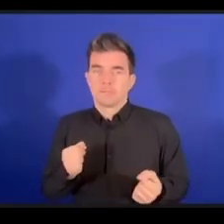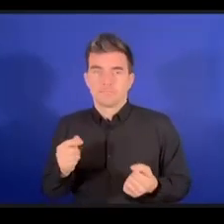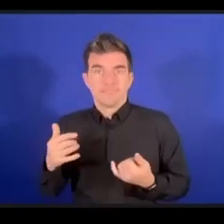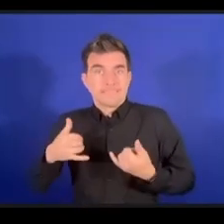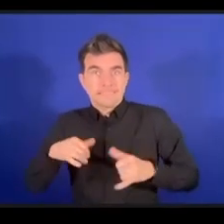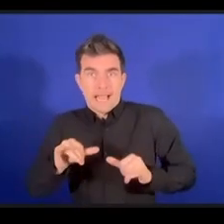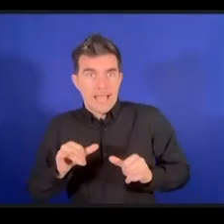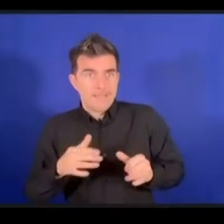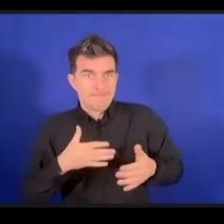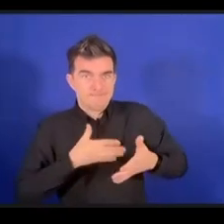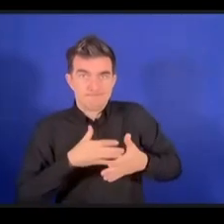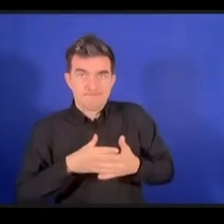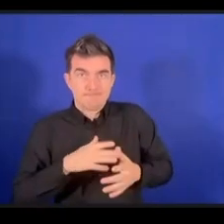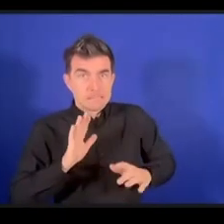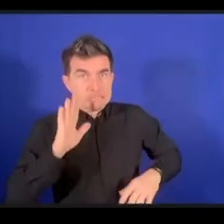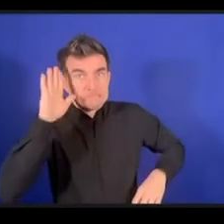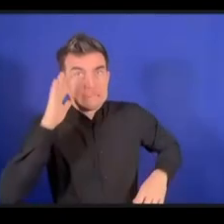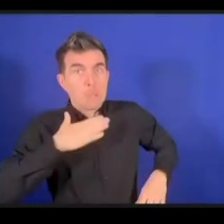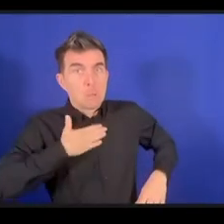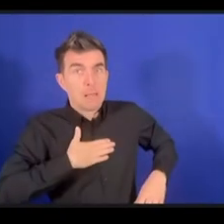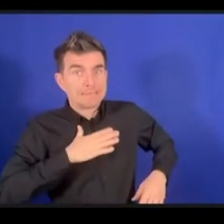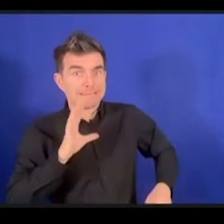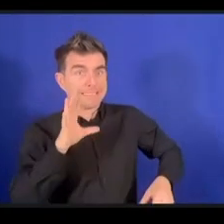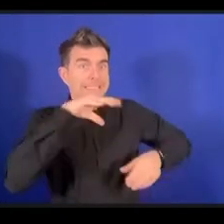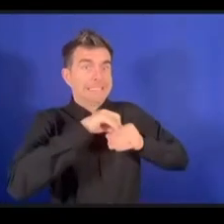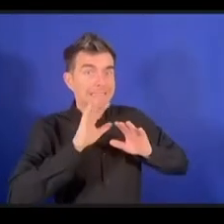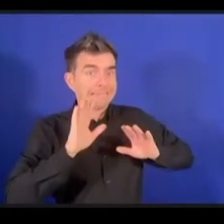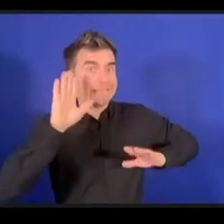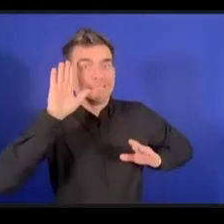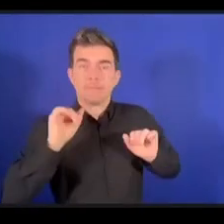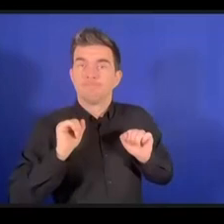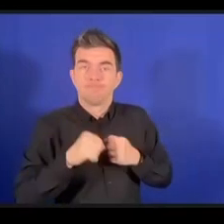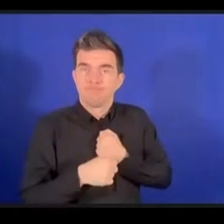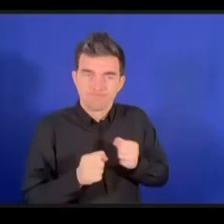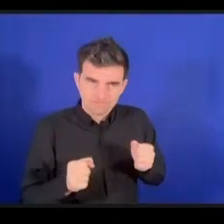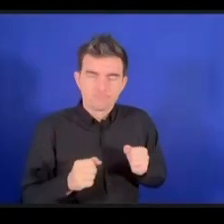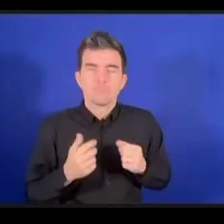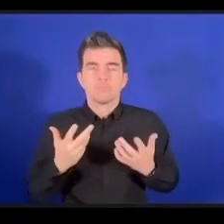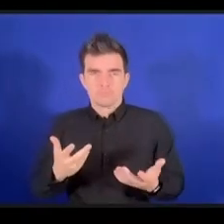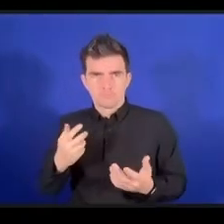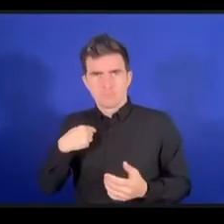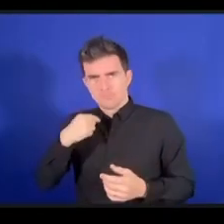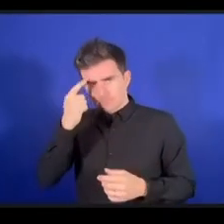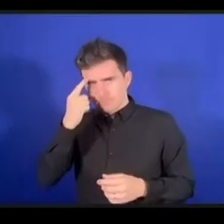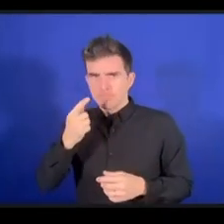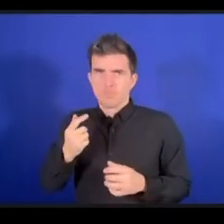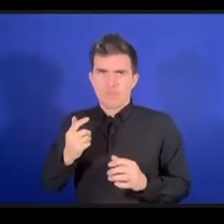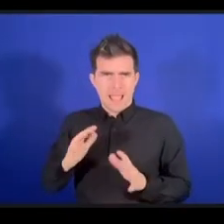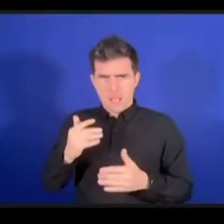加速这样的 SDG 和其他这些加速的过程。谢谢 Mohammed。